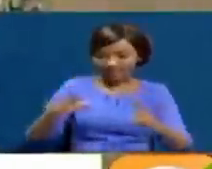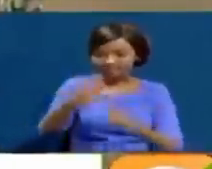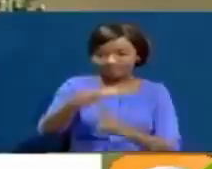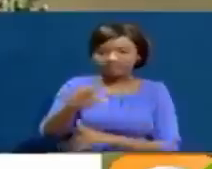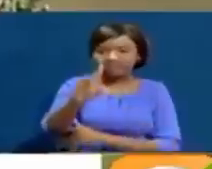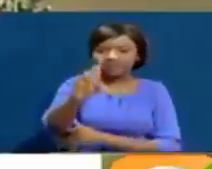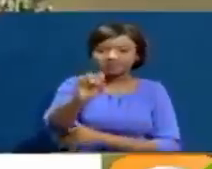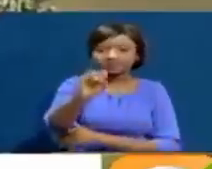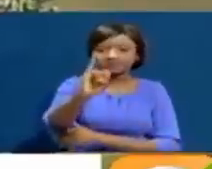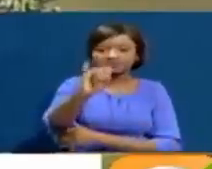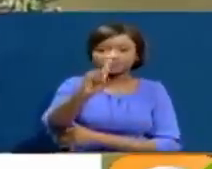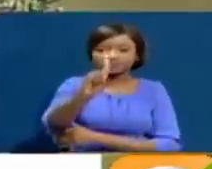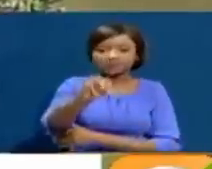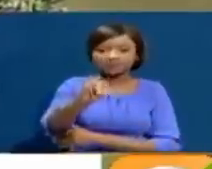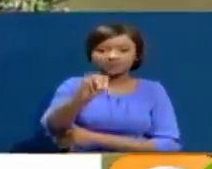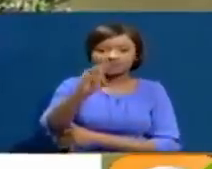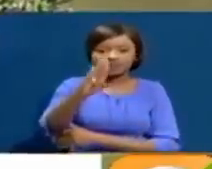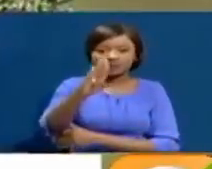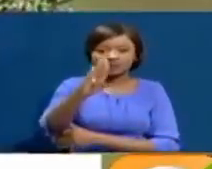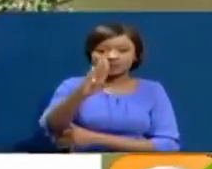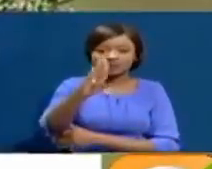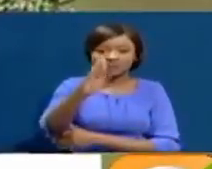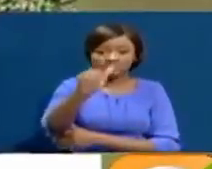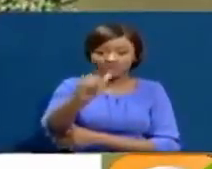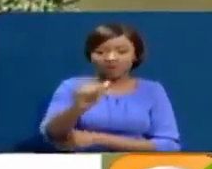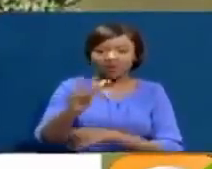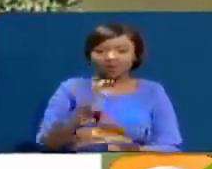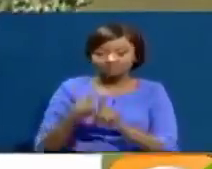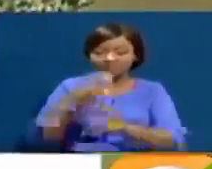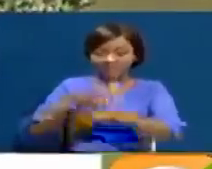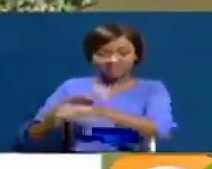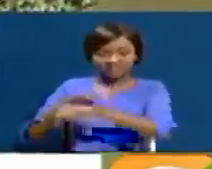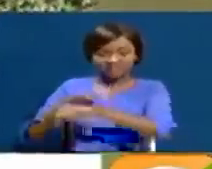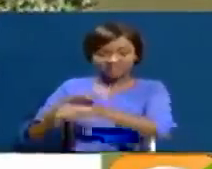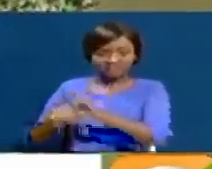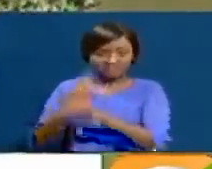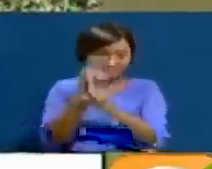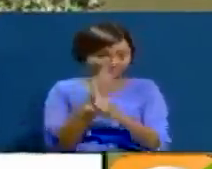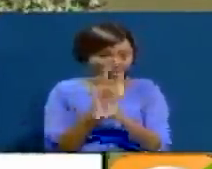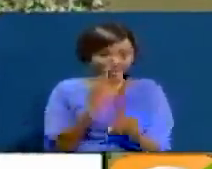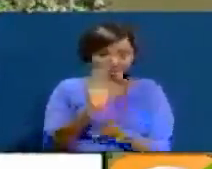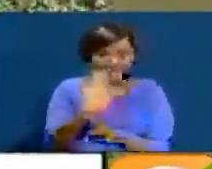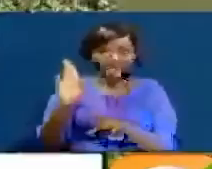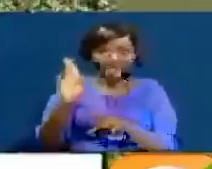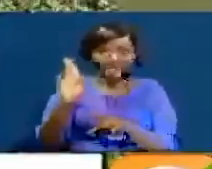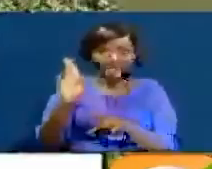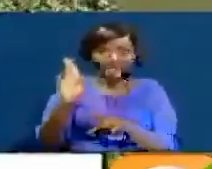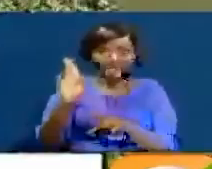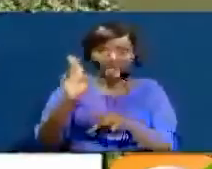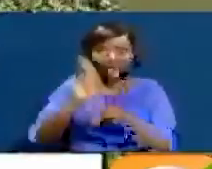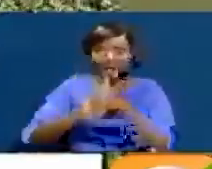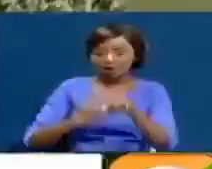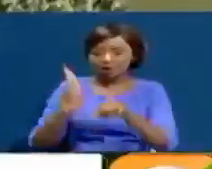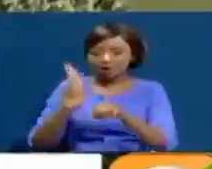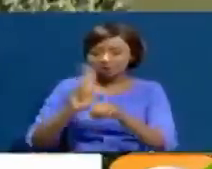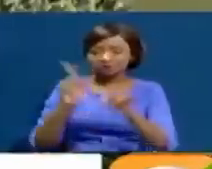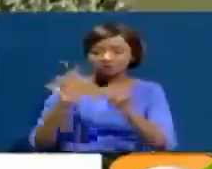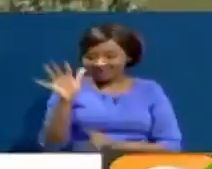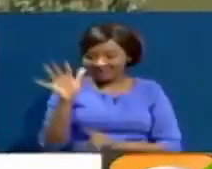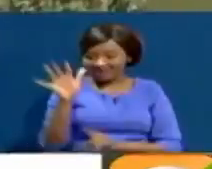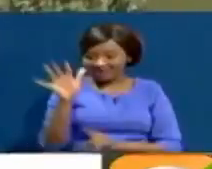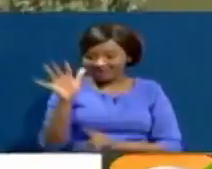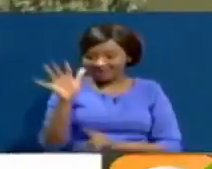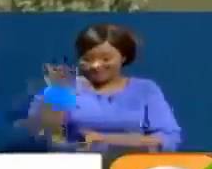walizokuwa wakitumia pia zikipatikana. Wengine wakamatwa nje ya uwanja huo wakibadilisha